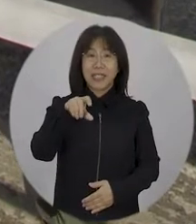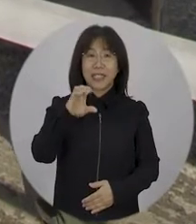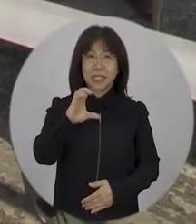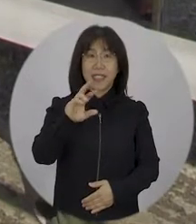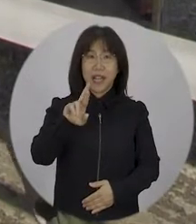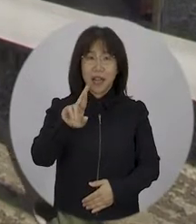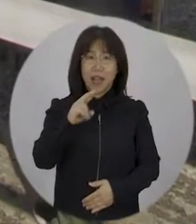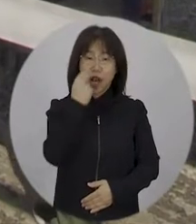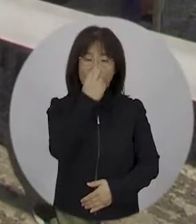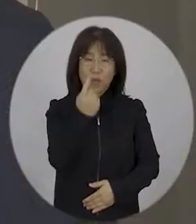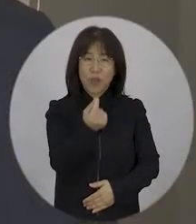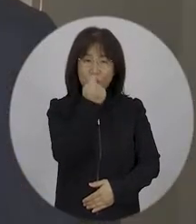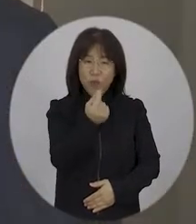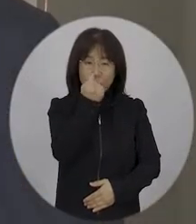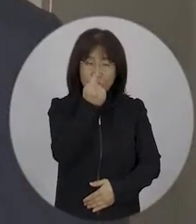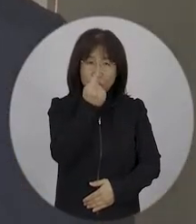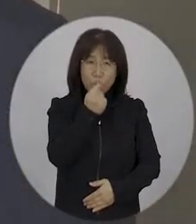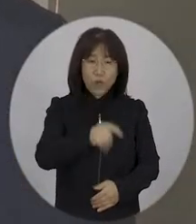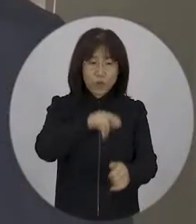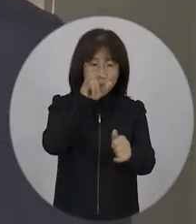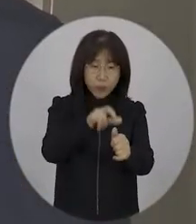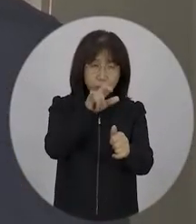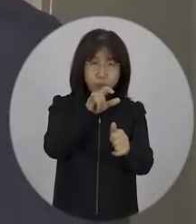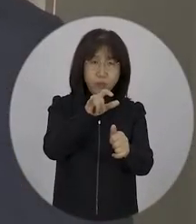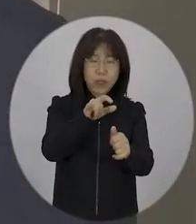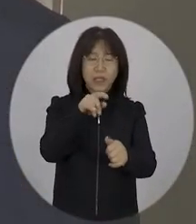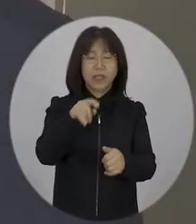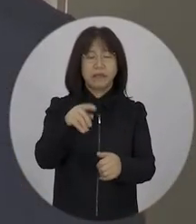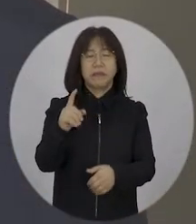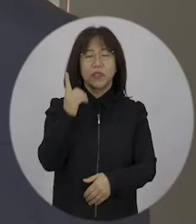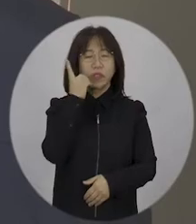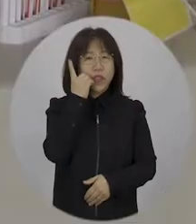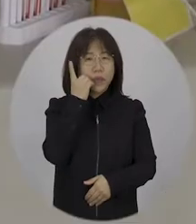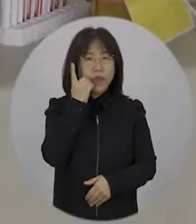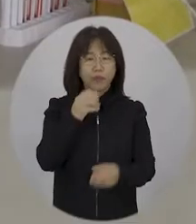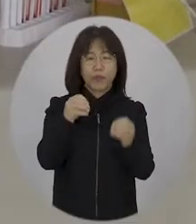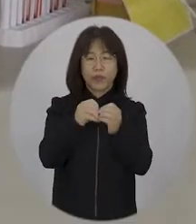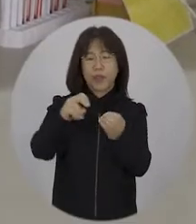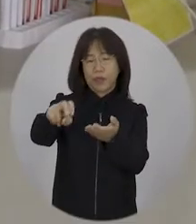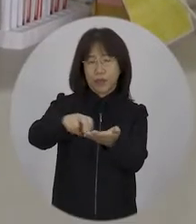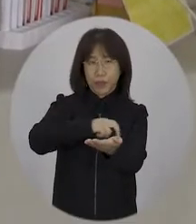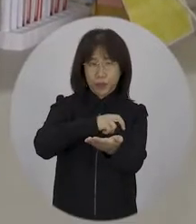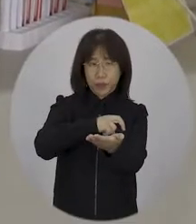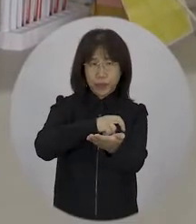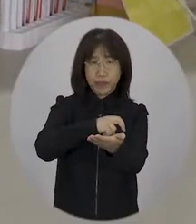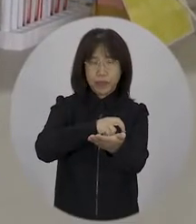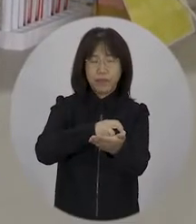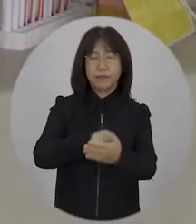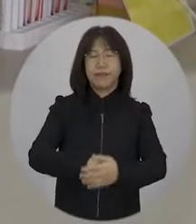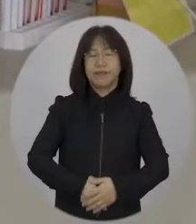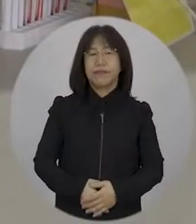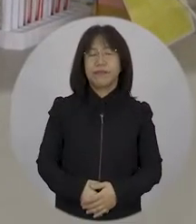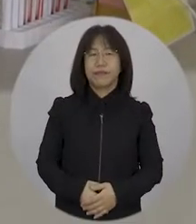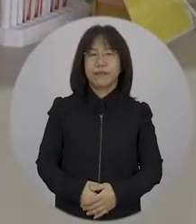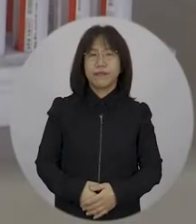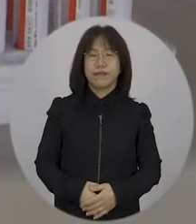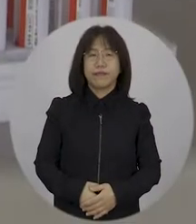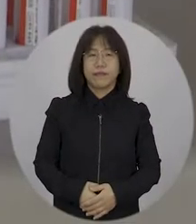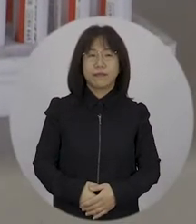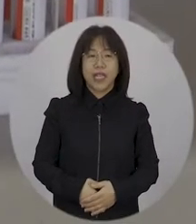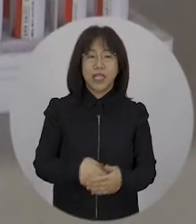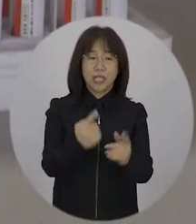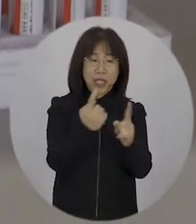검사 결과 양성이 나오면 스마트폰으로 확진 문자가 온 후 역학조사 안내와 상태를 입력할 수 있는 문자가 함께